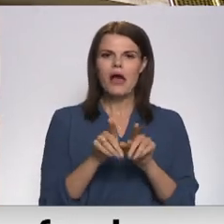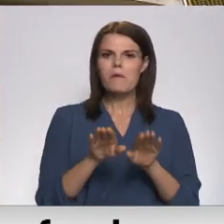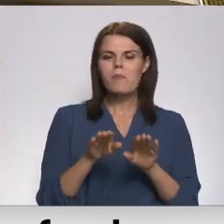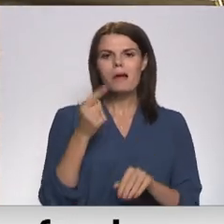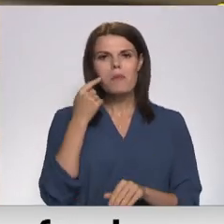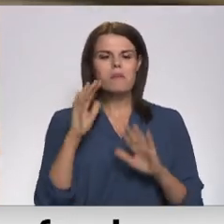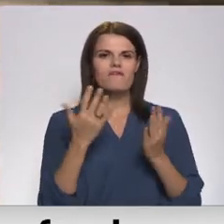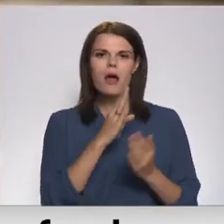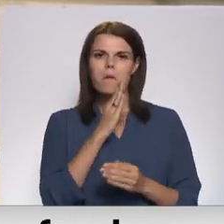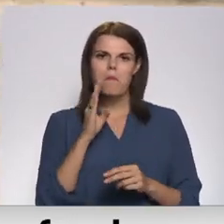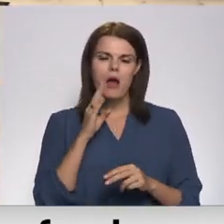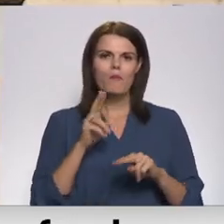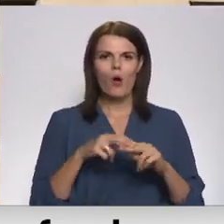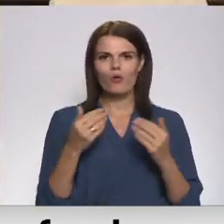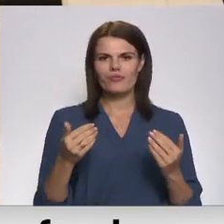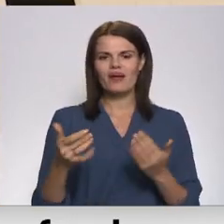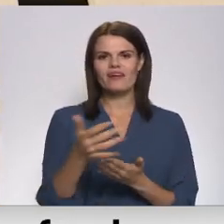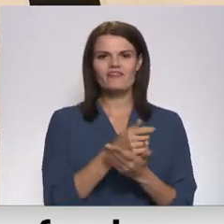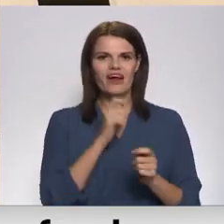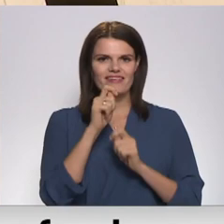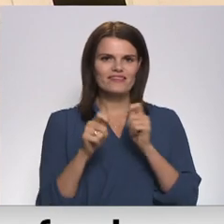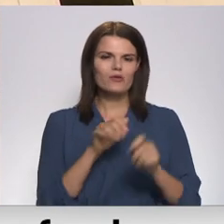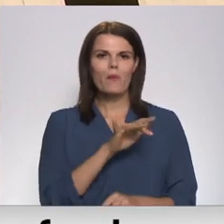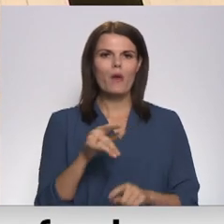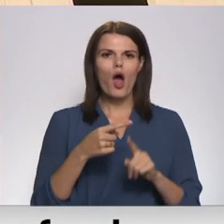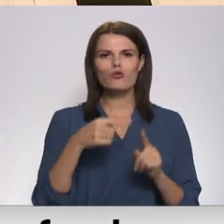šobrīd aktīvu vāc ziedojumus bērnu un pusaudžu